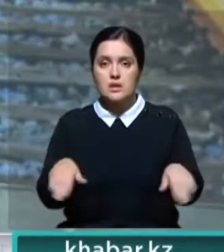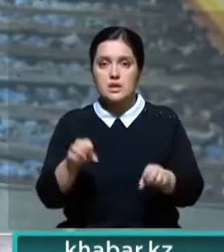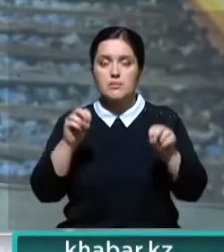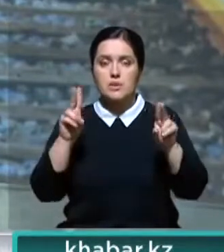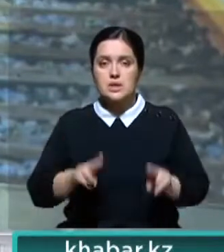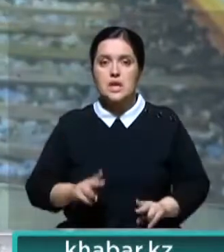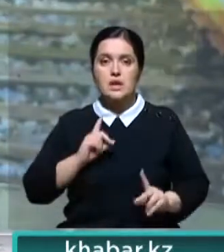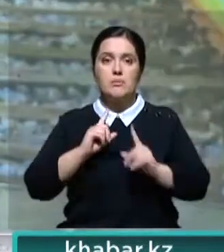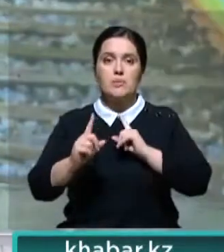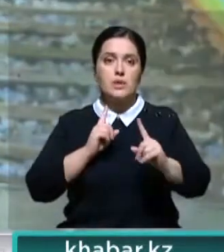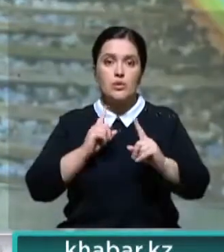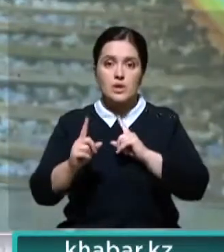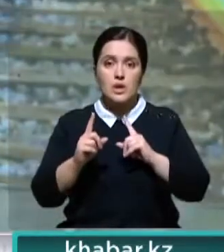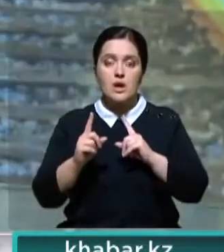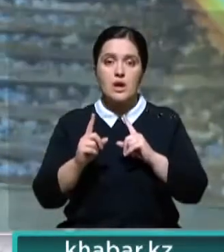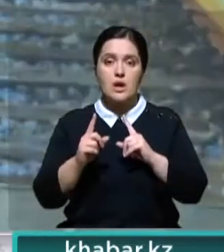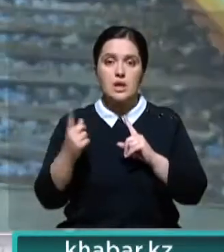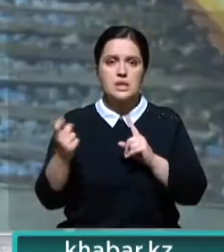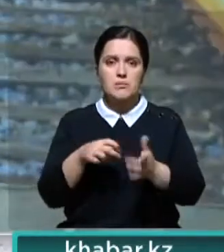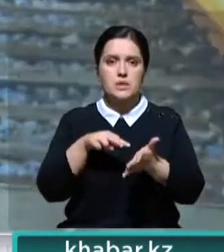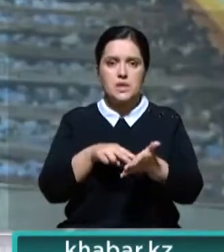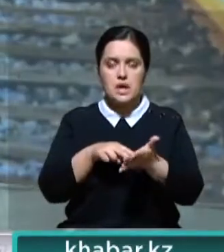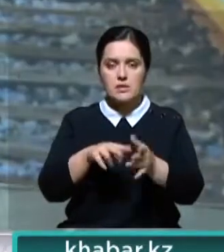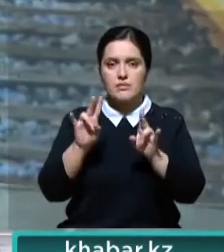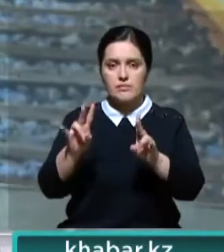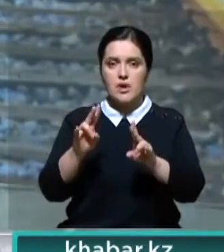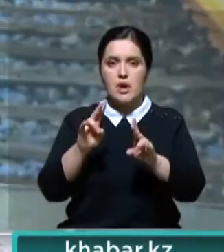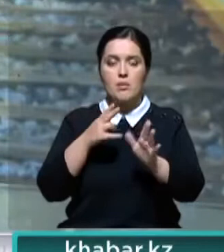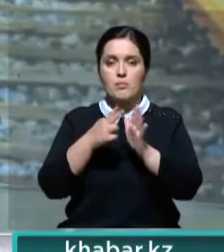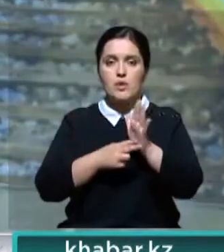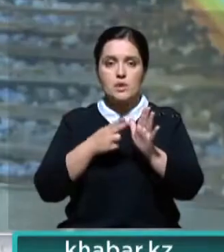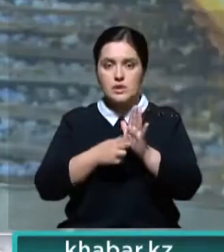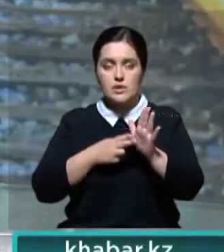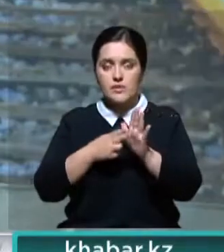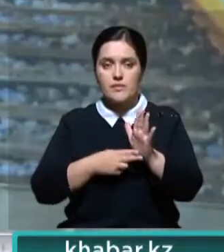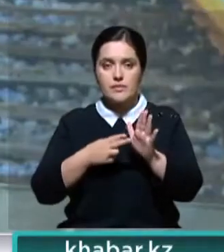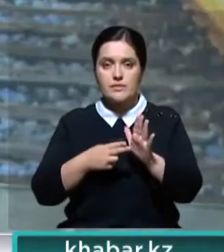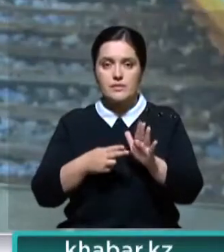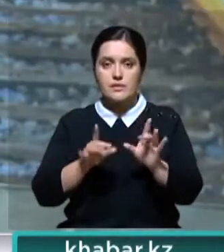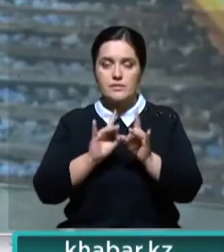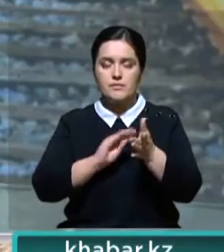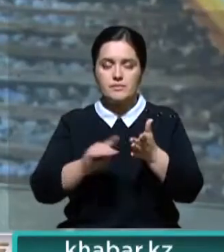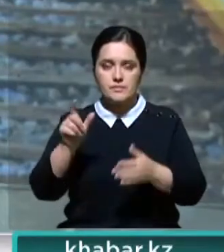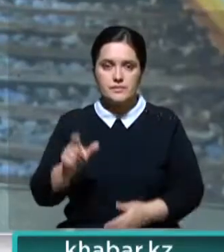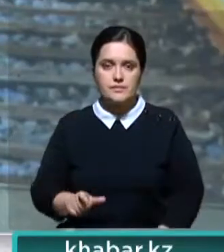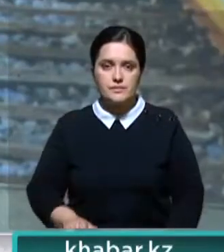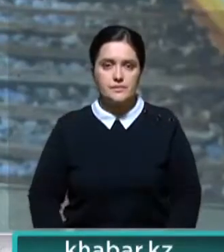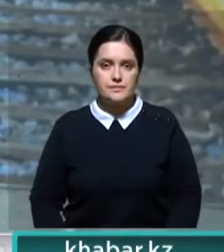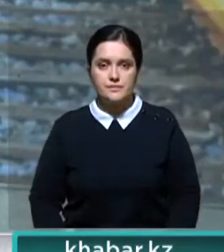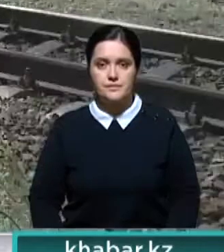специальные переходы и надземные конструкции. Также там неделями стоят составы грузовых поездов. Айсулу Махмутова разбиралась.